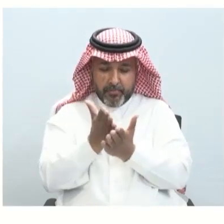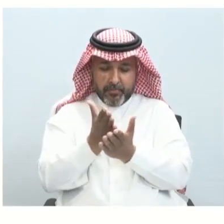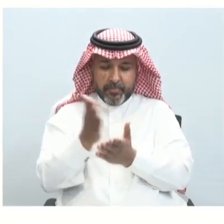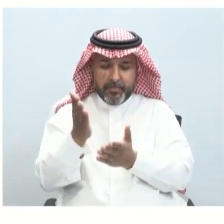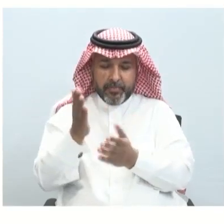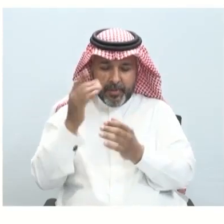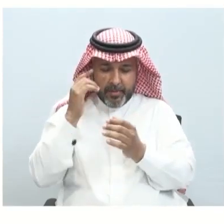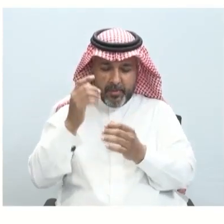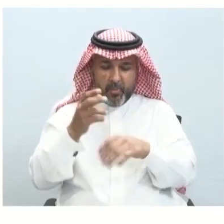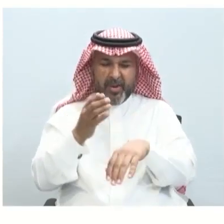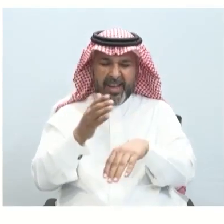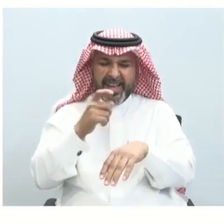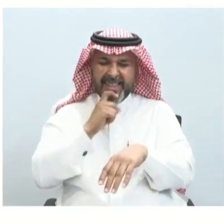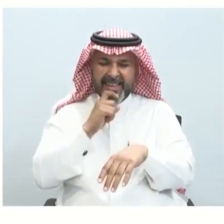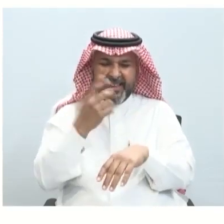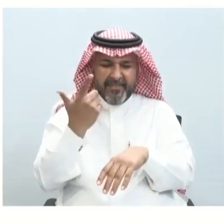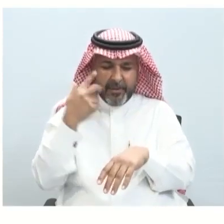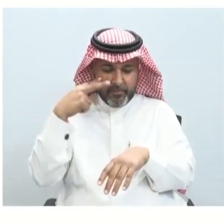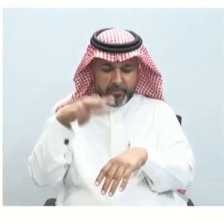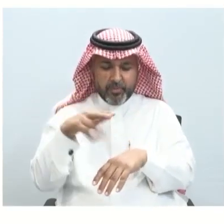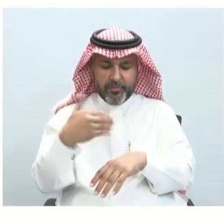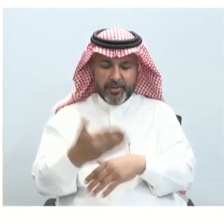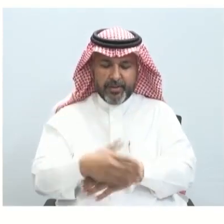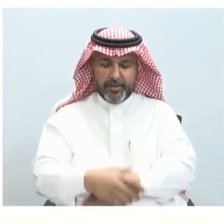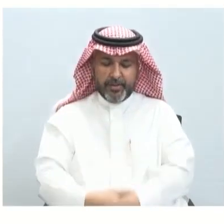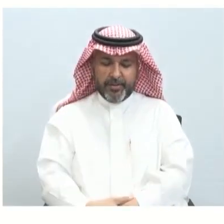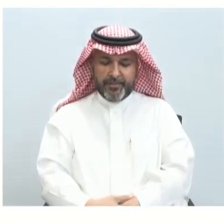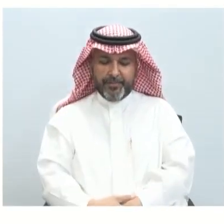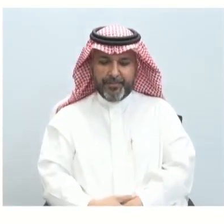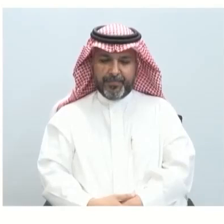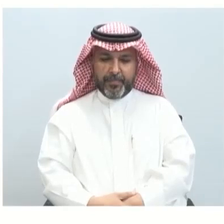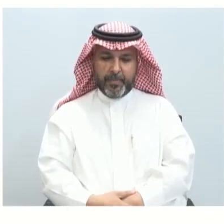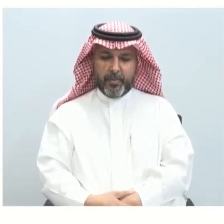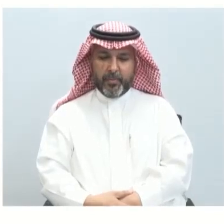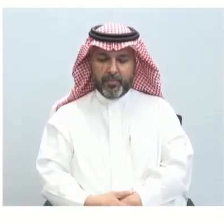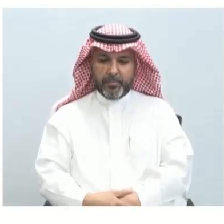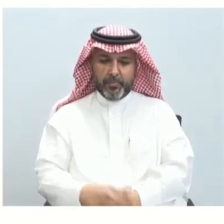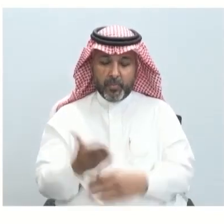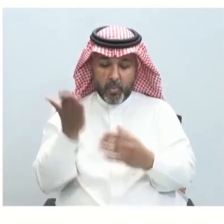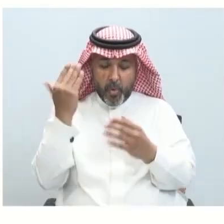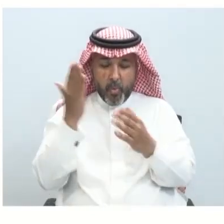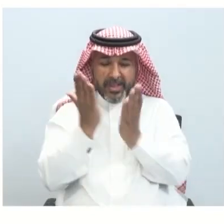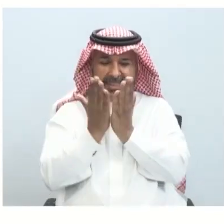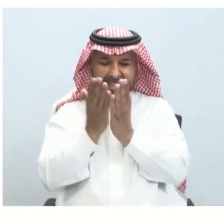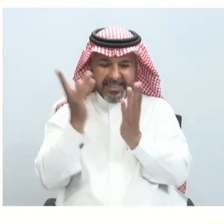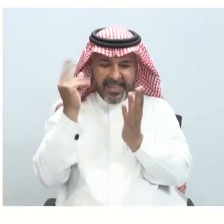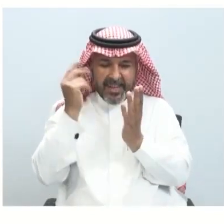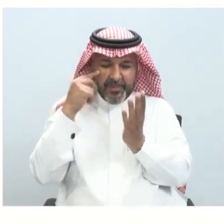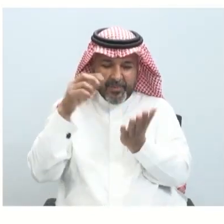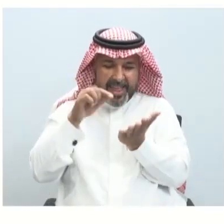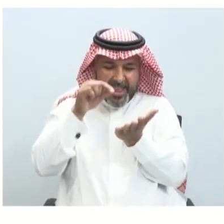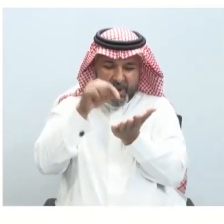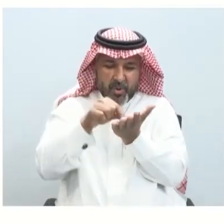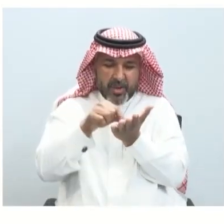الانقسام المتساوي وان الخليه مستعده للانقسام وايضا عبرنا عنها خلال الدرس بانه تاتي هذه النقطه